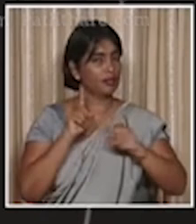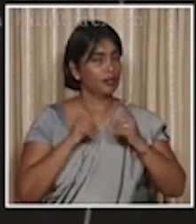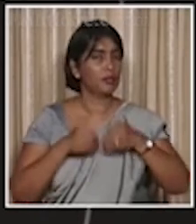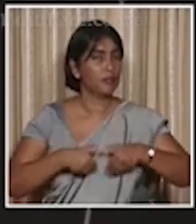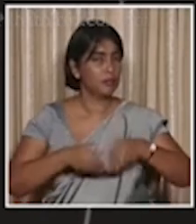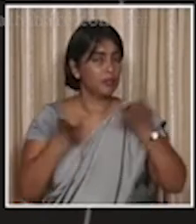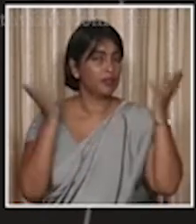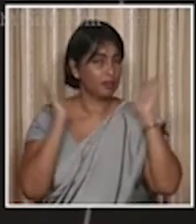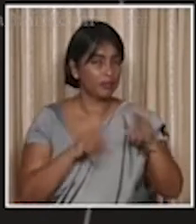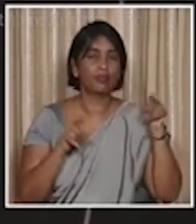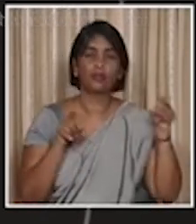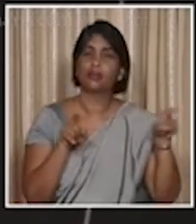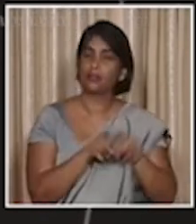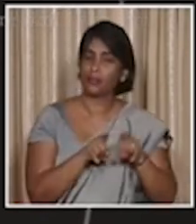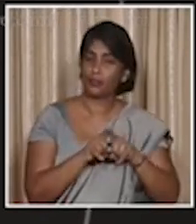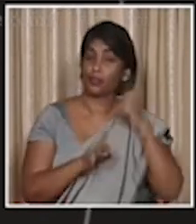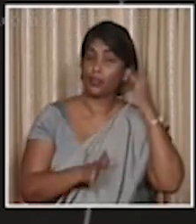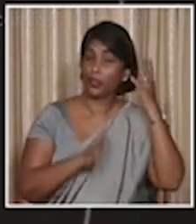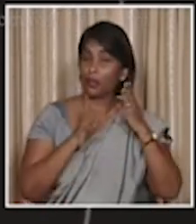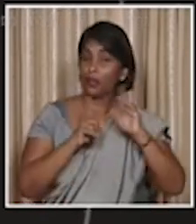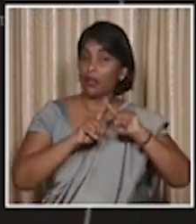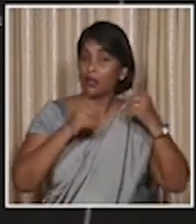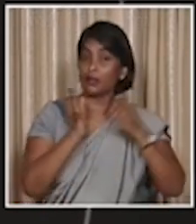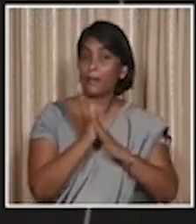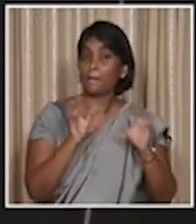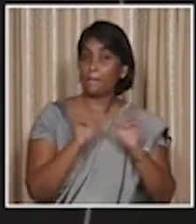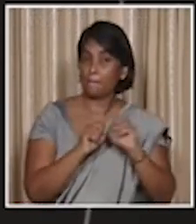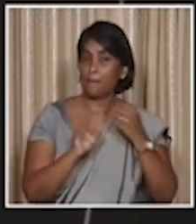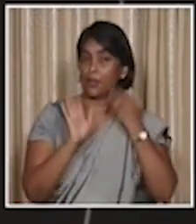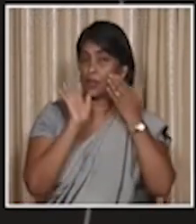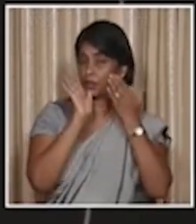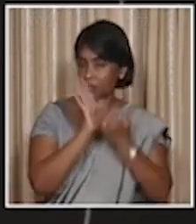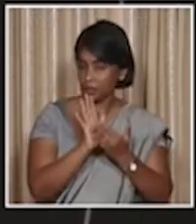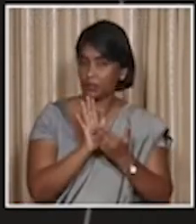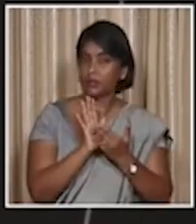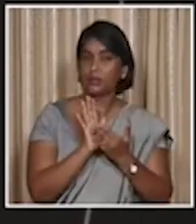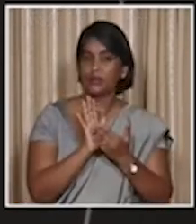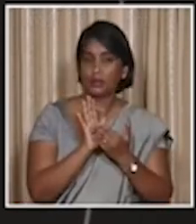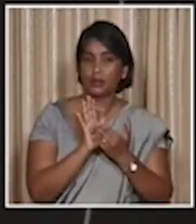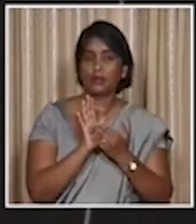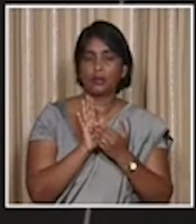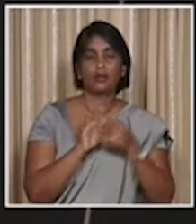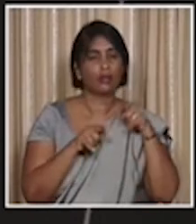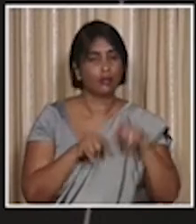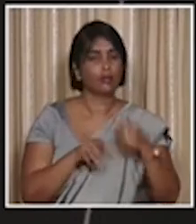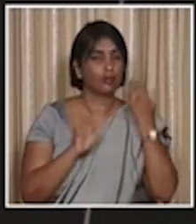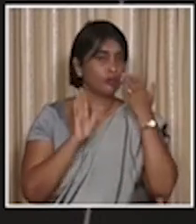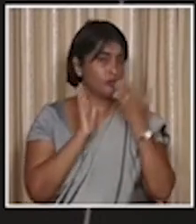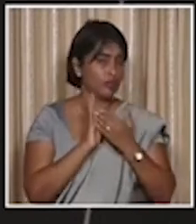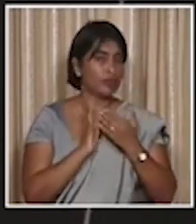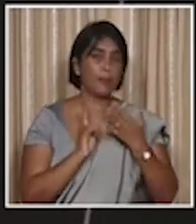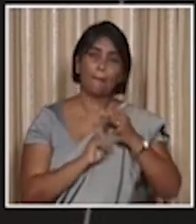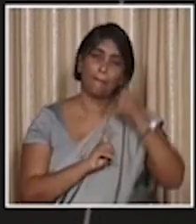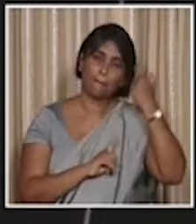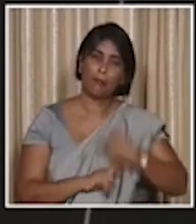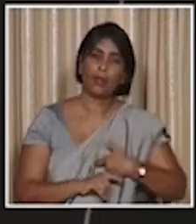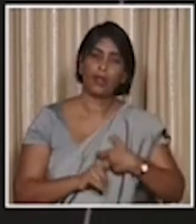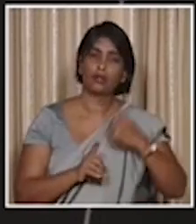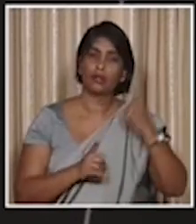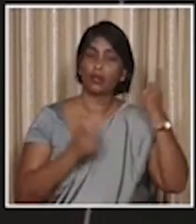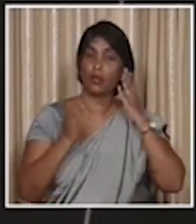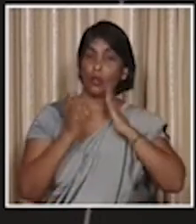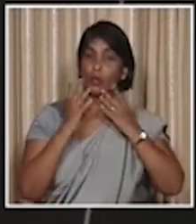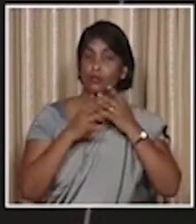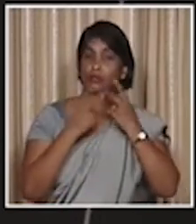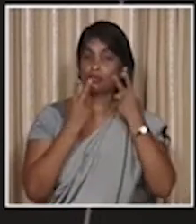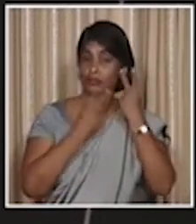පාරක් ගානේ ගිහිලා මේ ලෝකයේ තියෙන අනිත් මාධ්‍යවල මේවා පෙන්නනවා. මේවා පෙන්නලා මට පුද්ගලිකවම මේ රටවල් වලින් ඉන්න